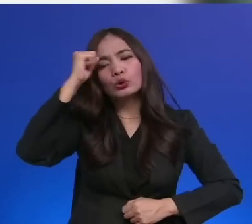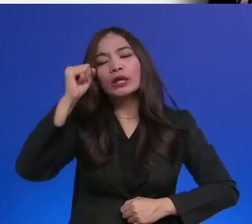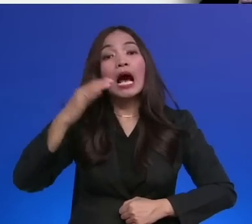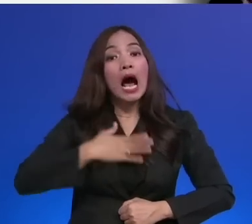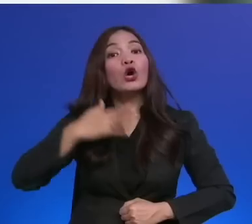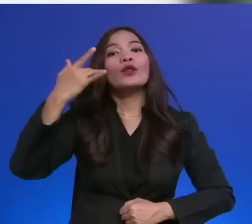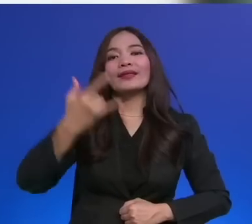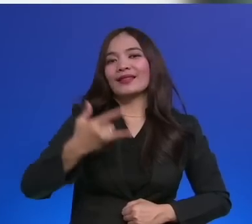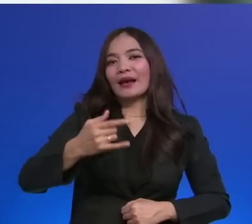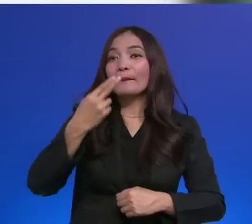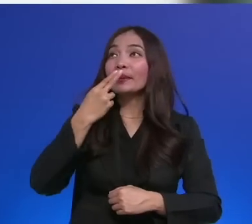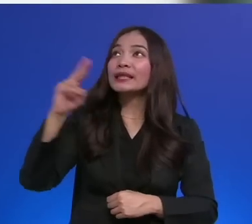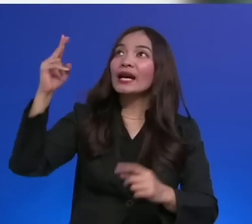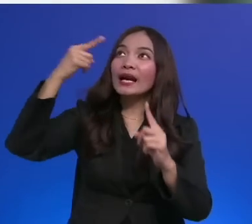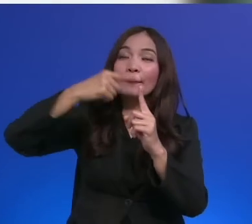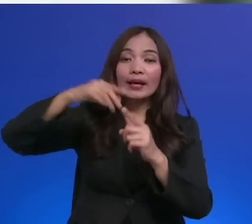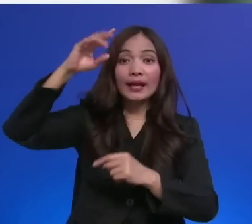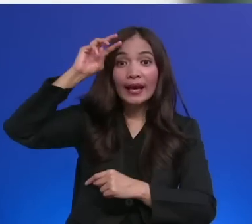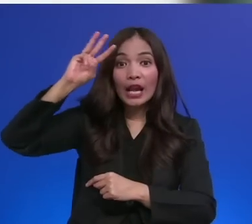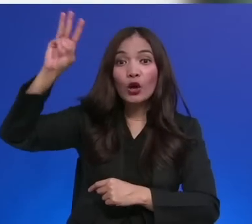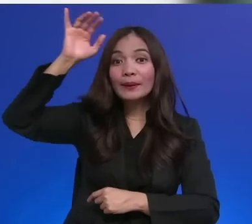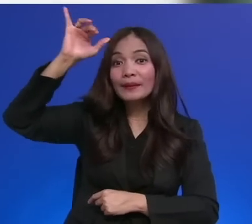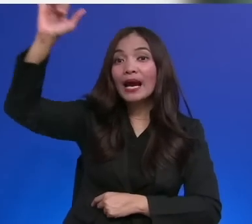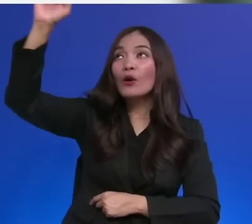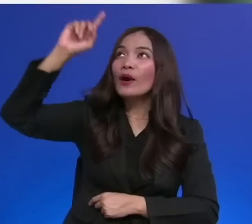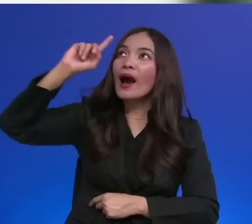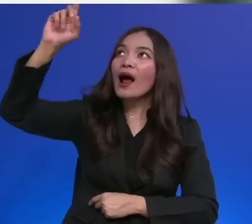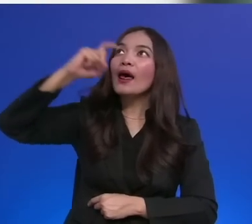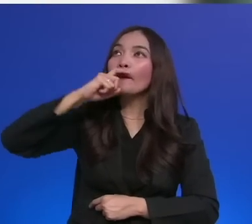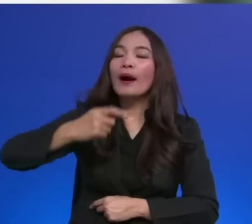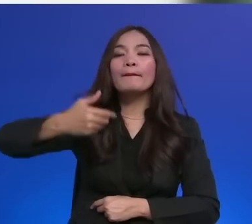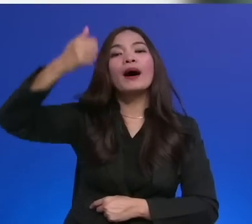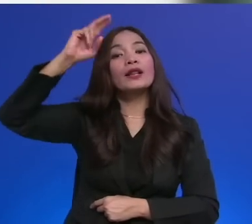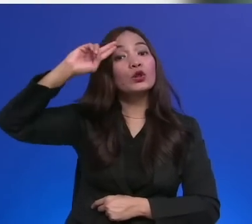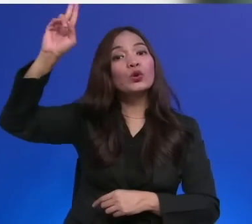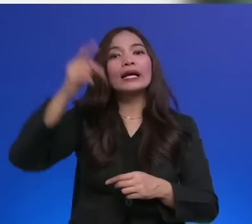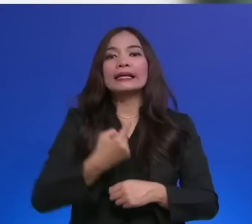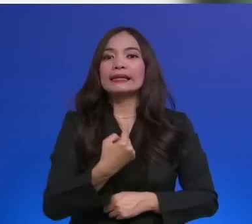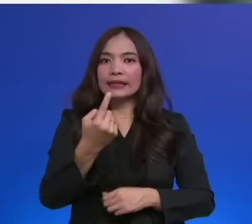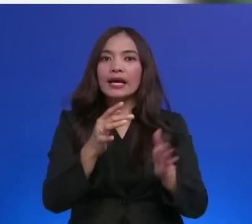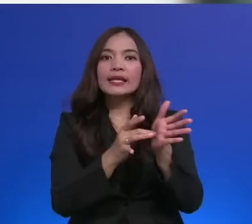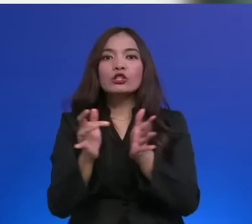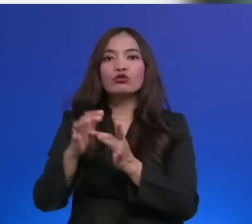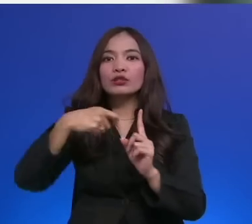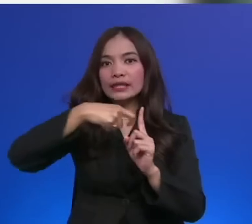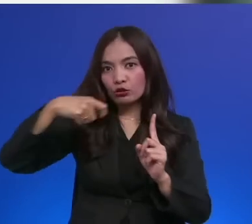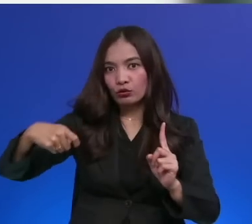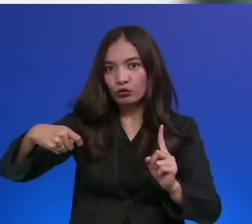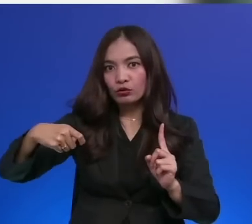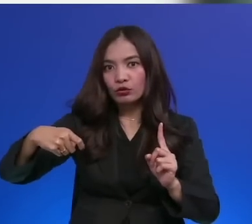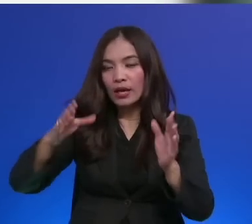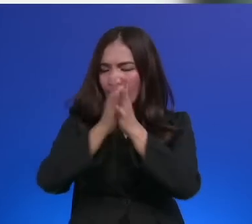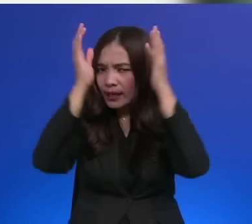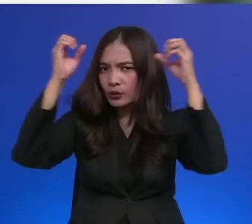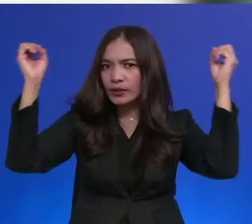mempercayai Engkau, Elohim Yahweh, Allah dan Bapa Tuhan kita Yesus Kristus.